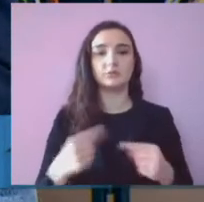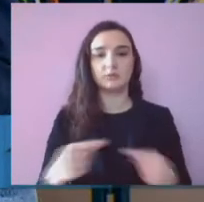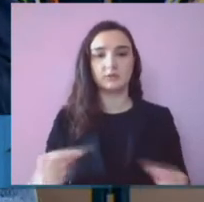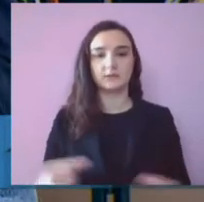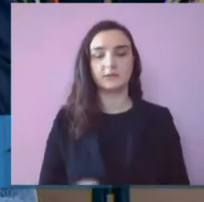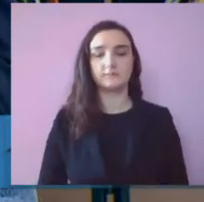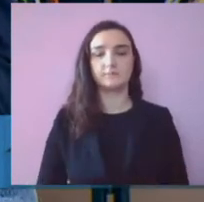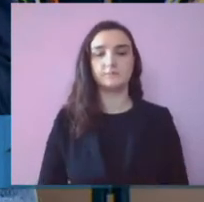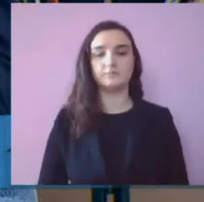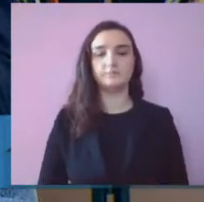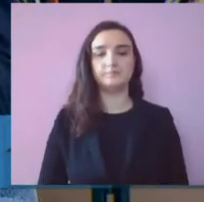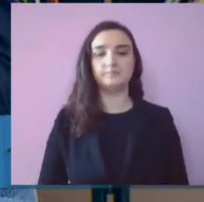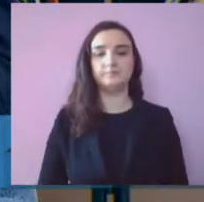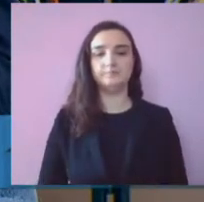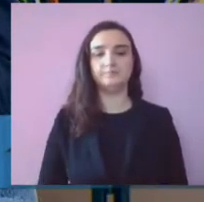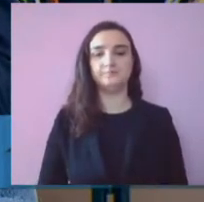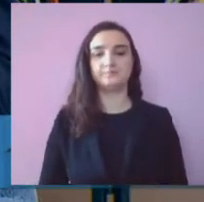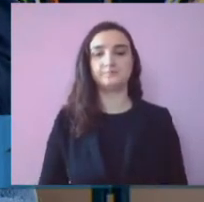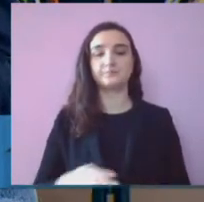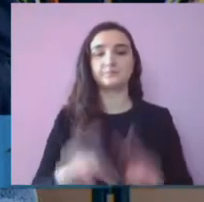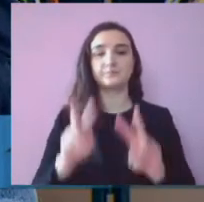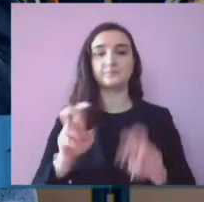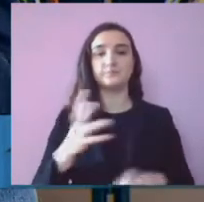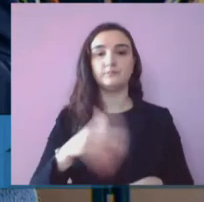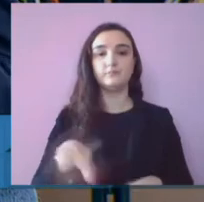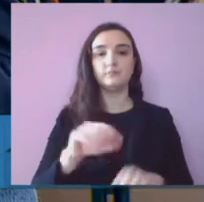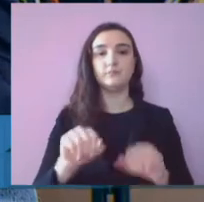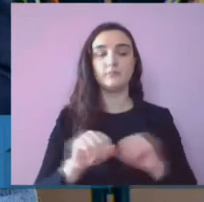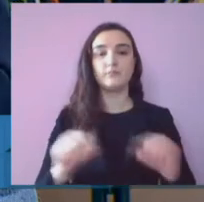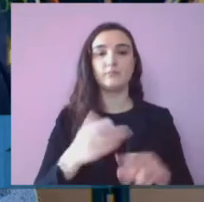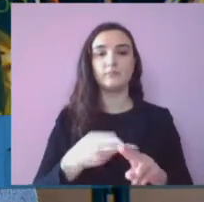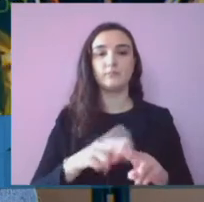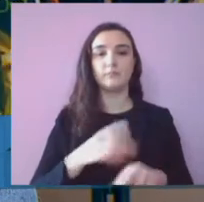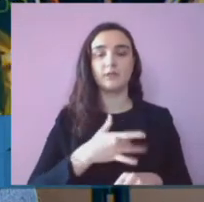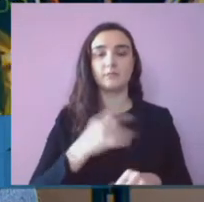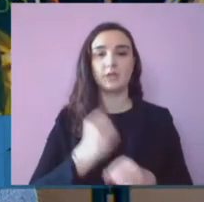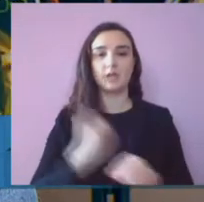არ შეიძლება არის კაცრი აკრძალვა განმარტების გარეშე, იმიტომ